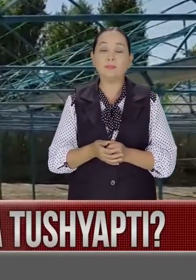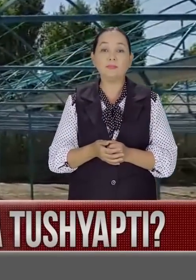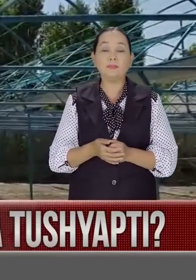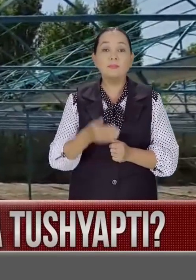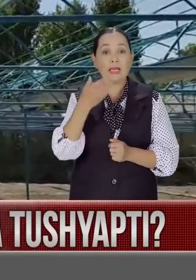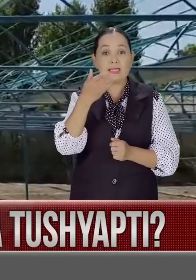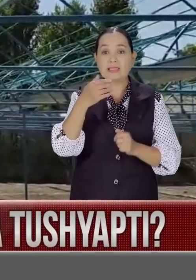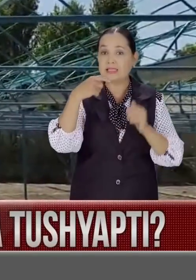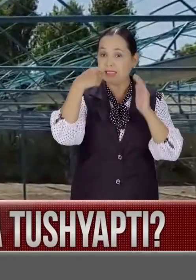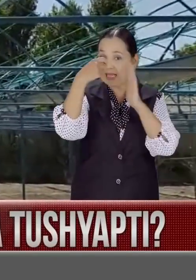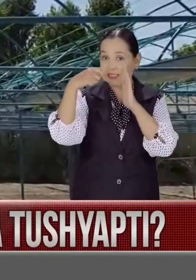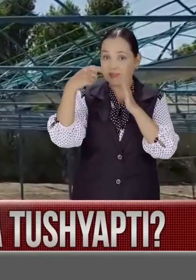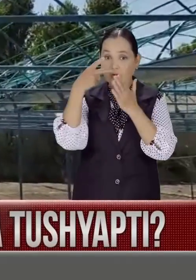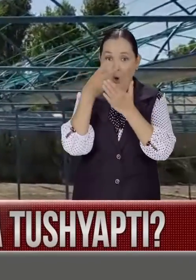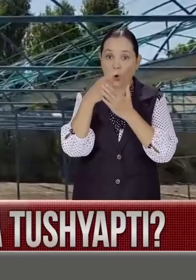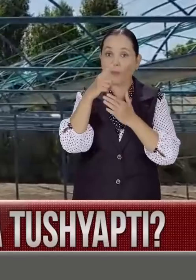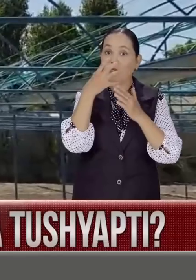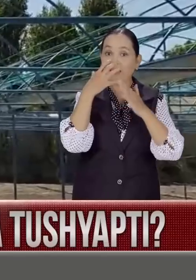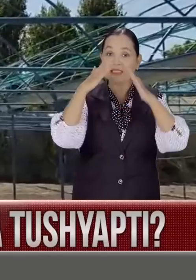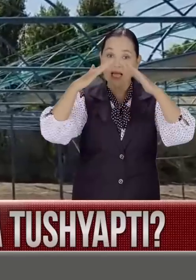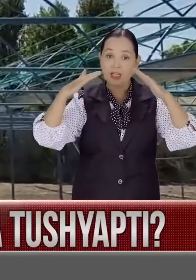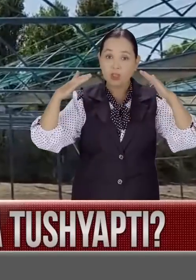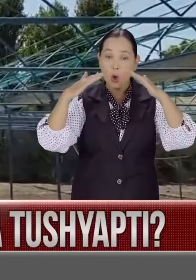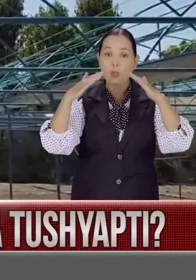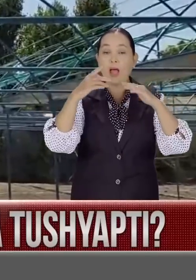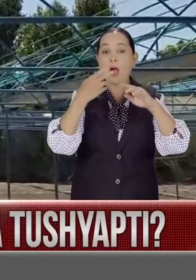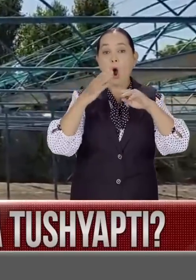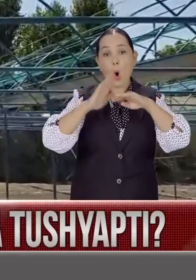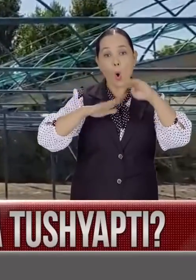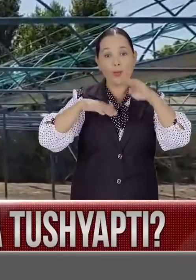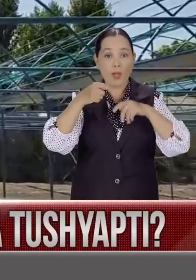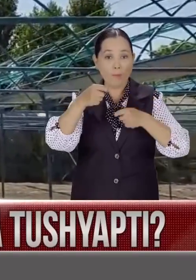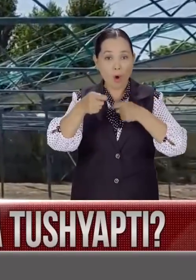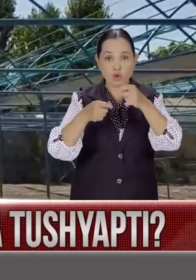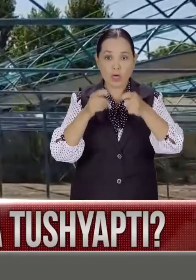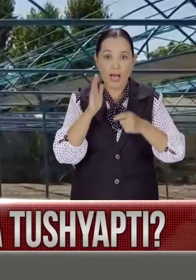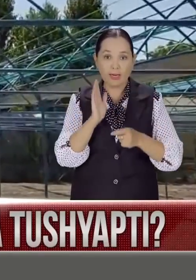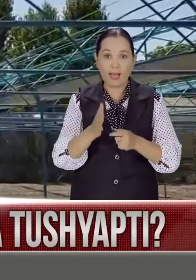Siz tasvirlarda ko'rib turgan bu issiqxona tom qismi qo'lda boshqariladi.